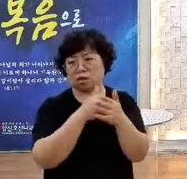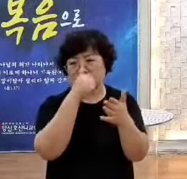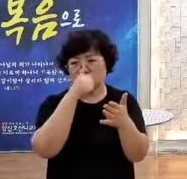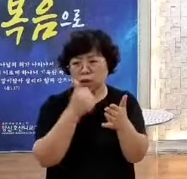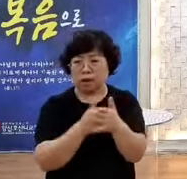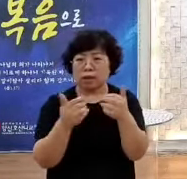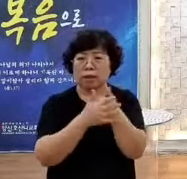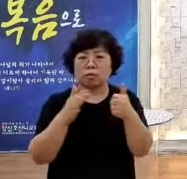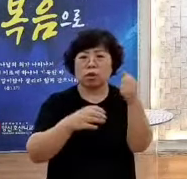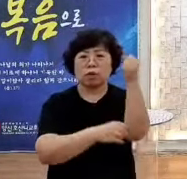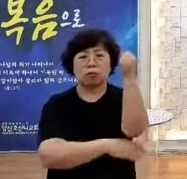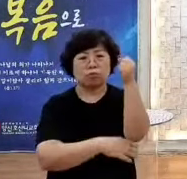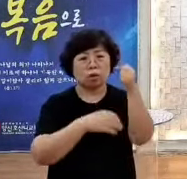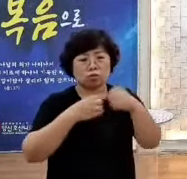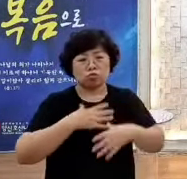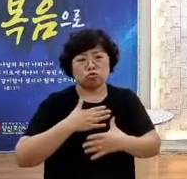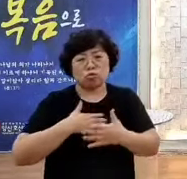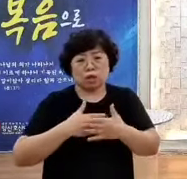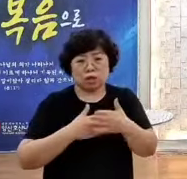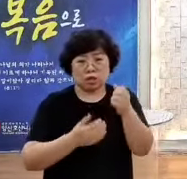죄로부터 불안이요.